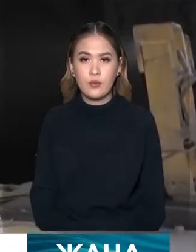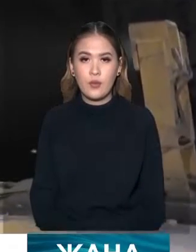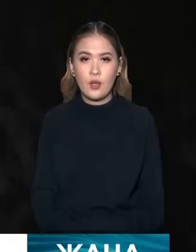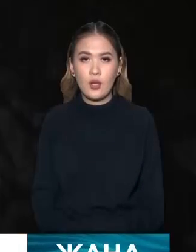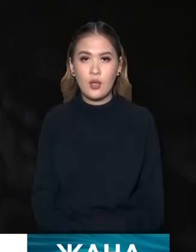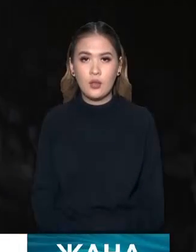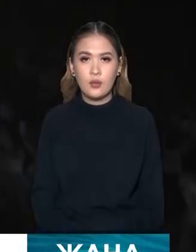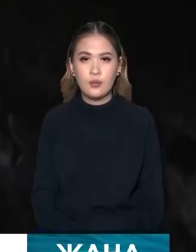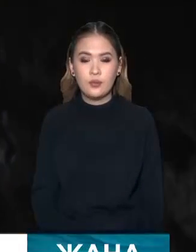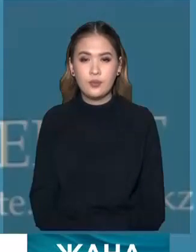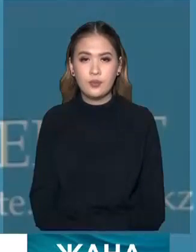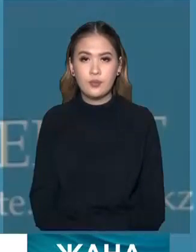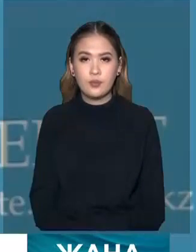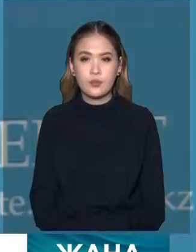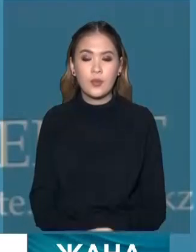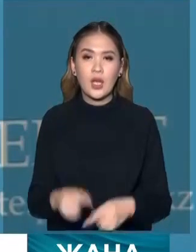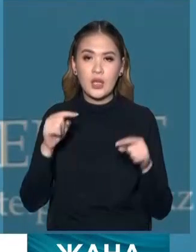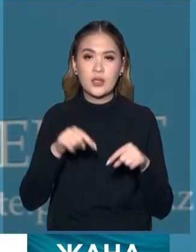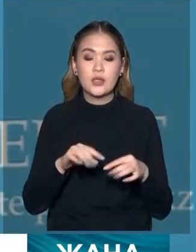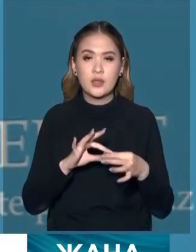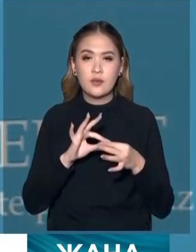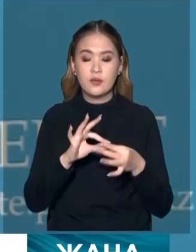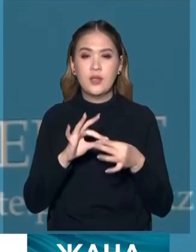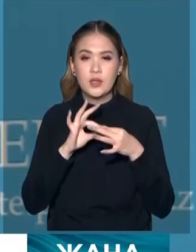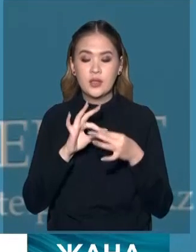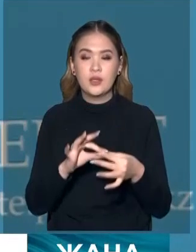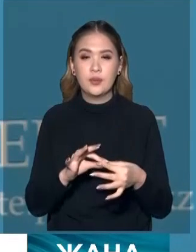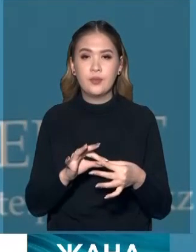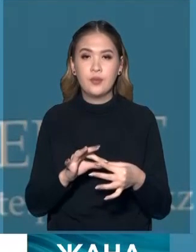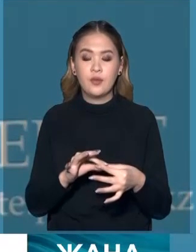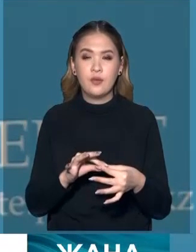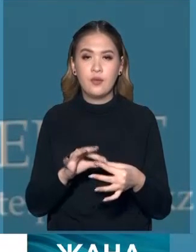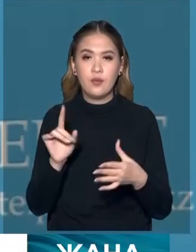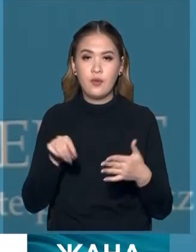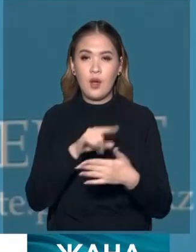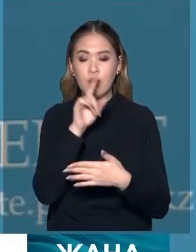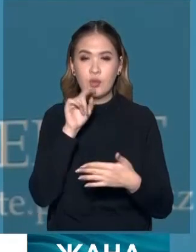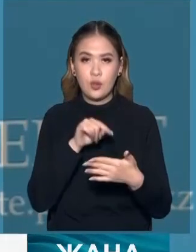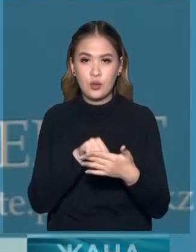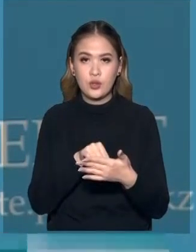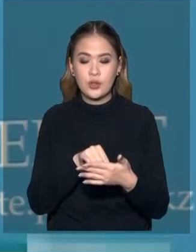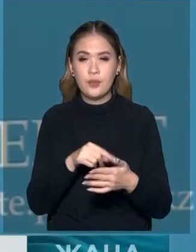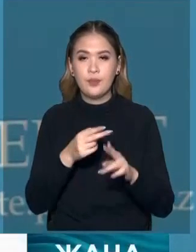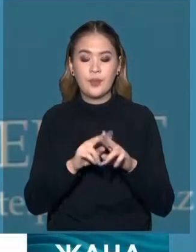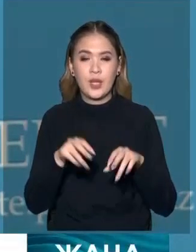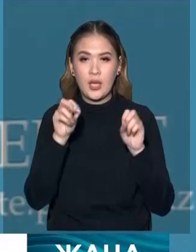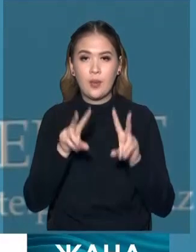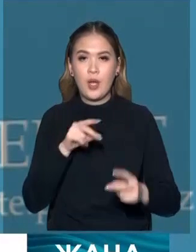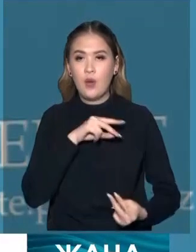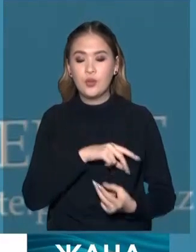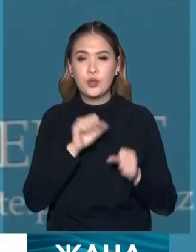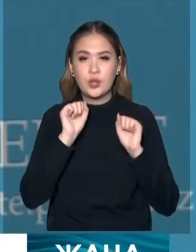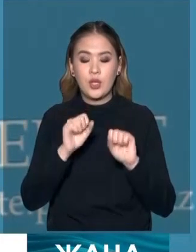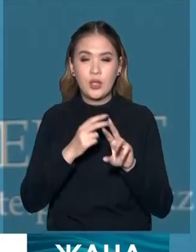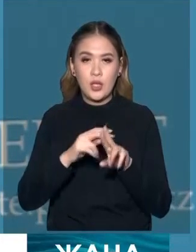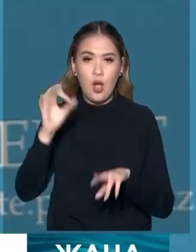И в этой связи вопросы Осы орайда еңбек қауіпсіздігі мәселесі ең басты